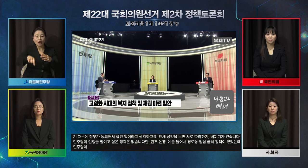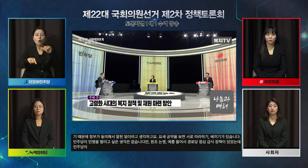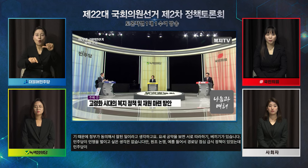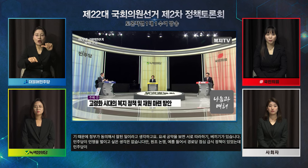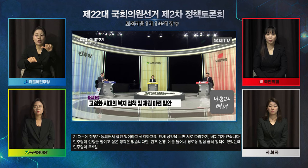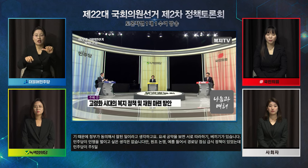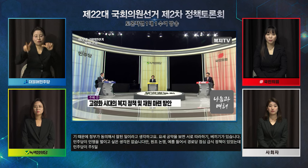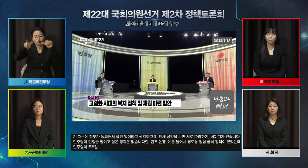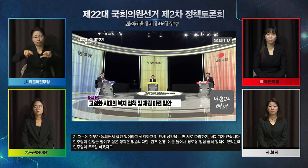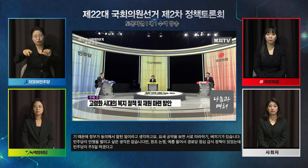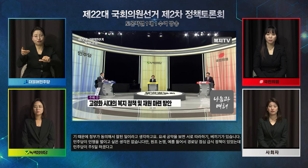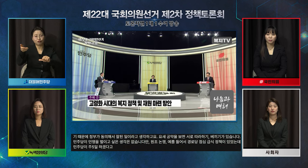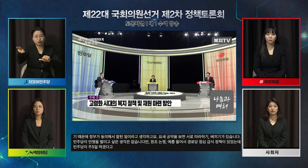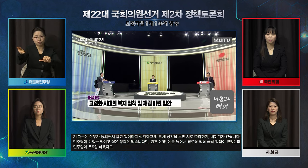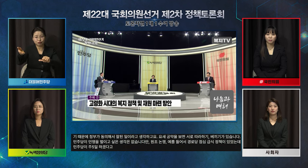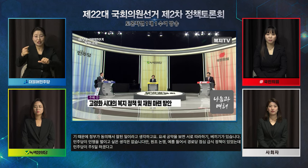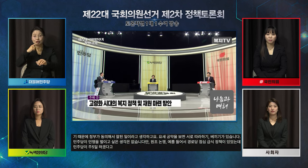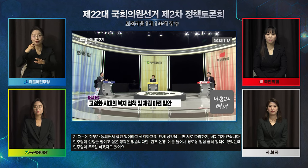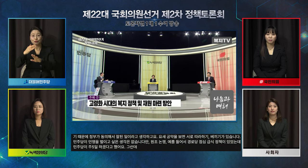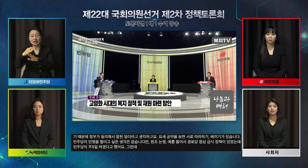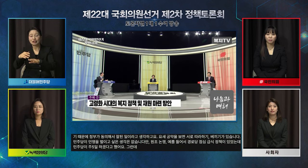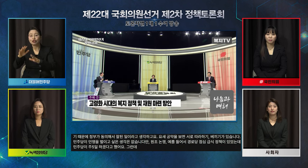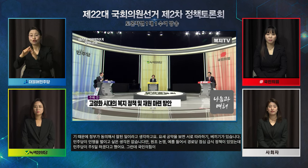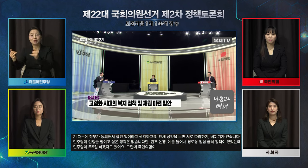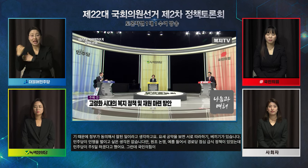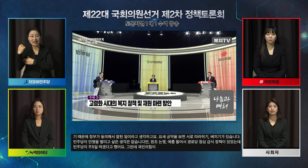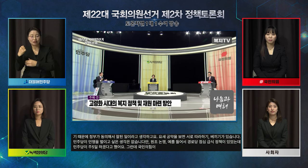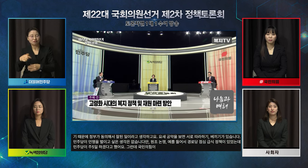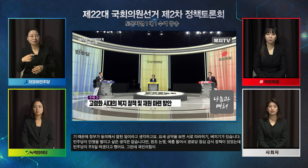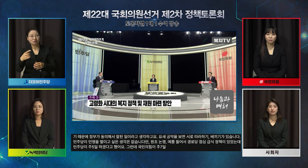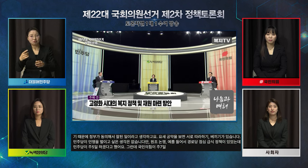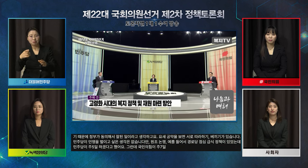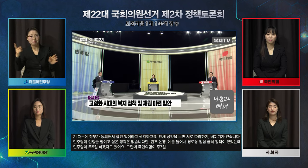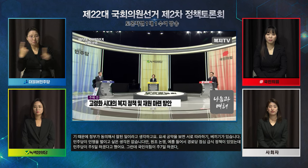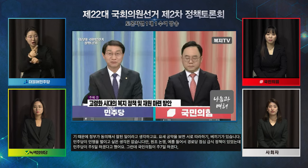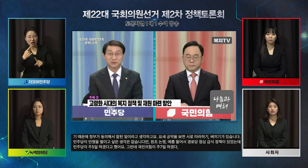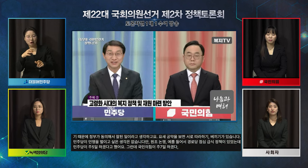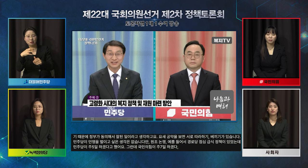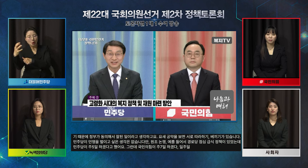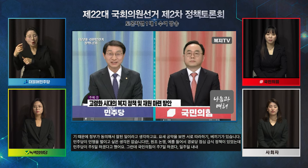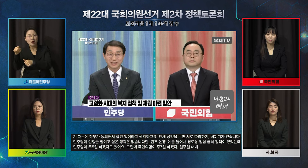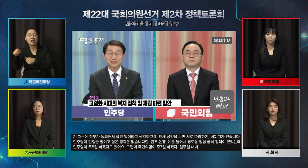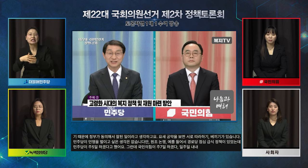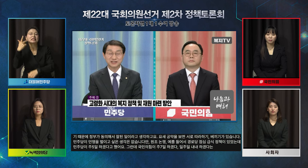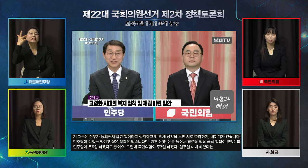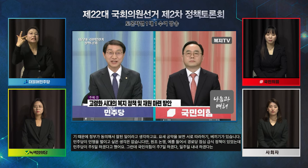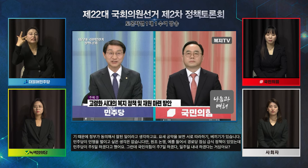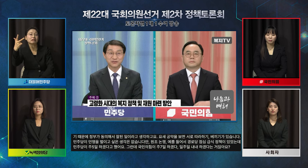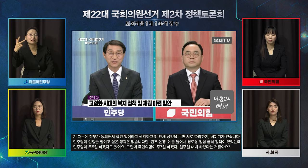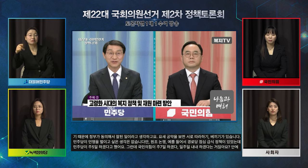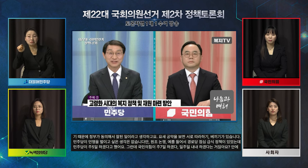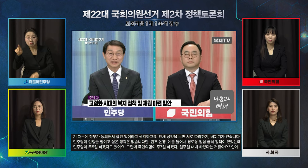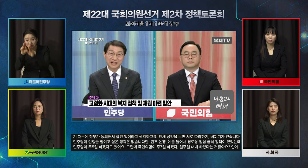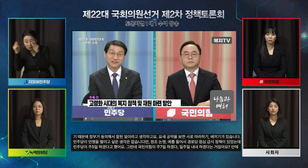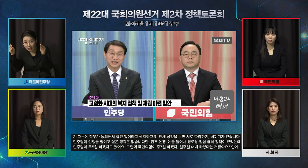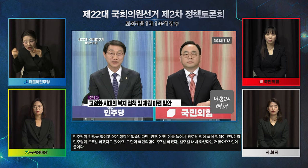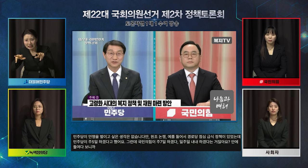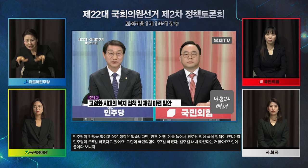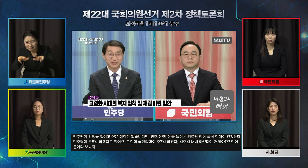국민은 이미 주 7일 하겠답니다. 일주일 내내 하겠다는 거잖아요. 안에 들여다보니 당장 시행이 아니고